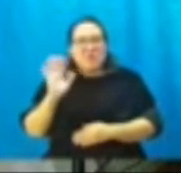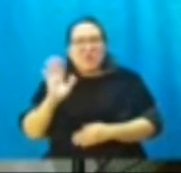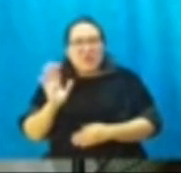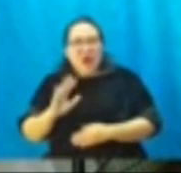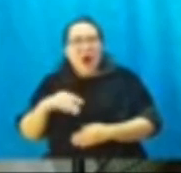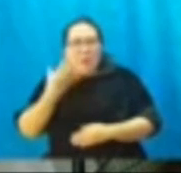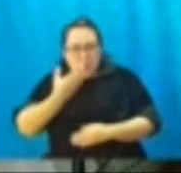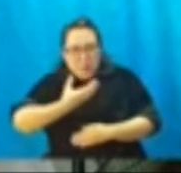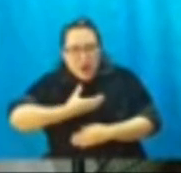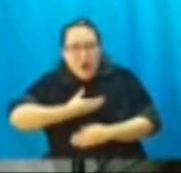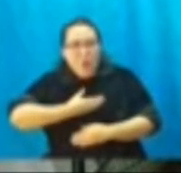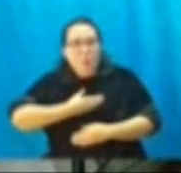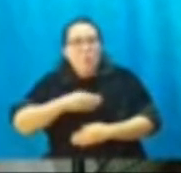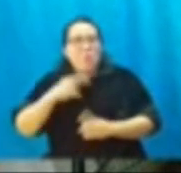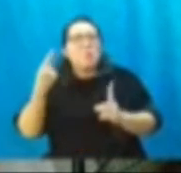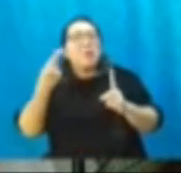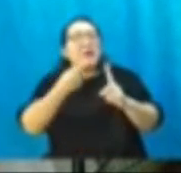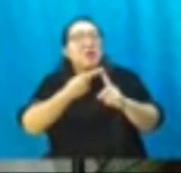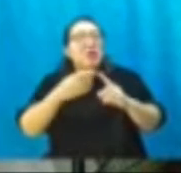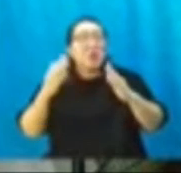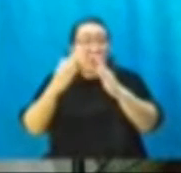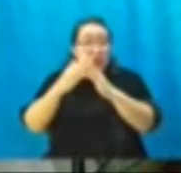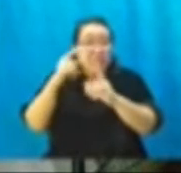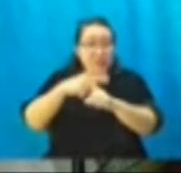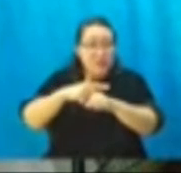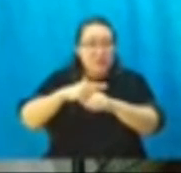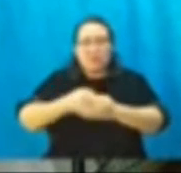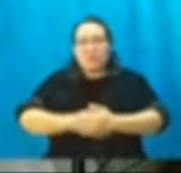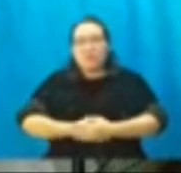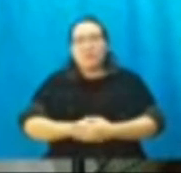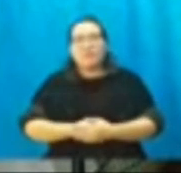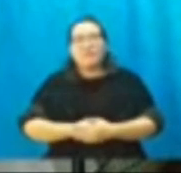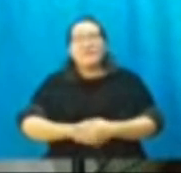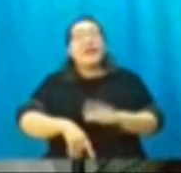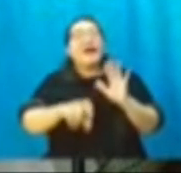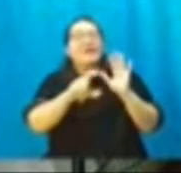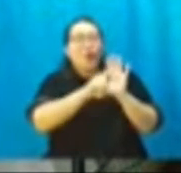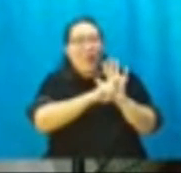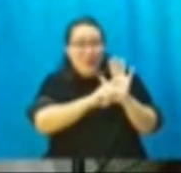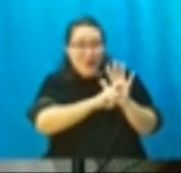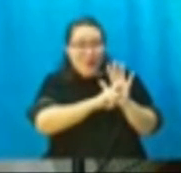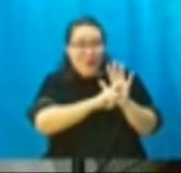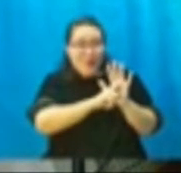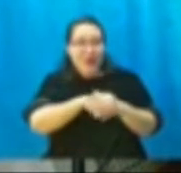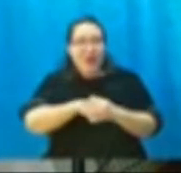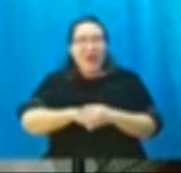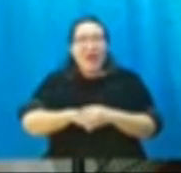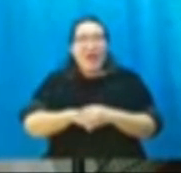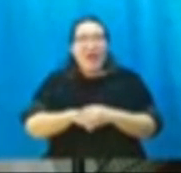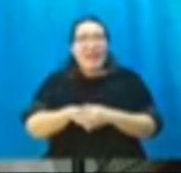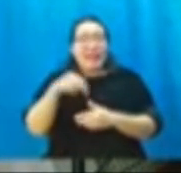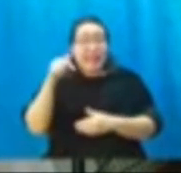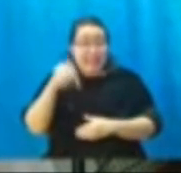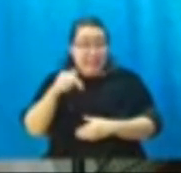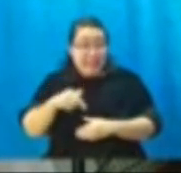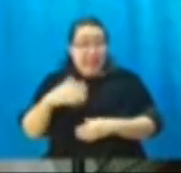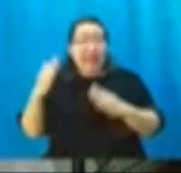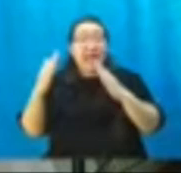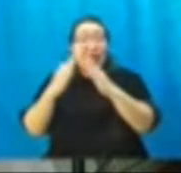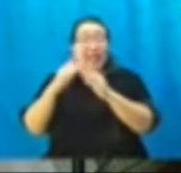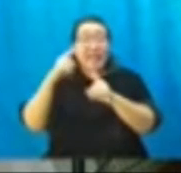sungguh terjadi bukan hanya karangan ada orang tokoh Paroki ya tokoh